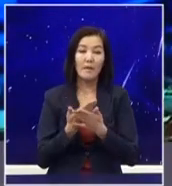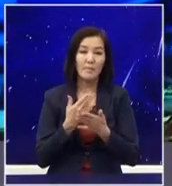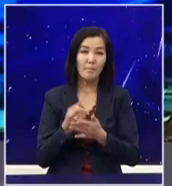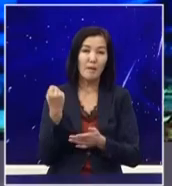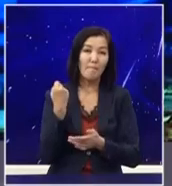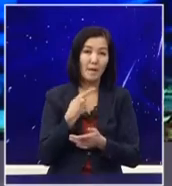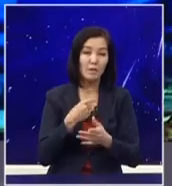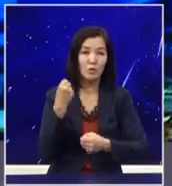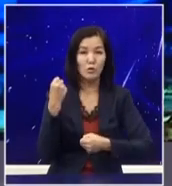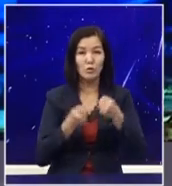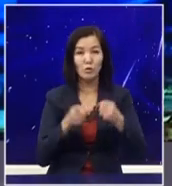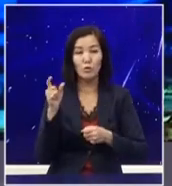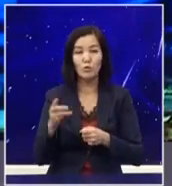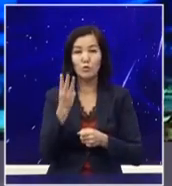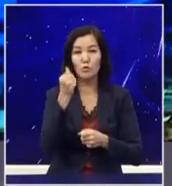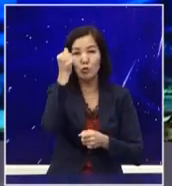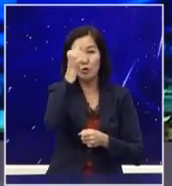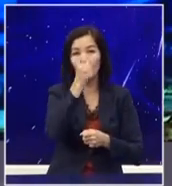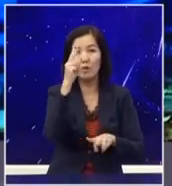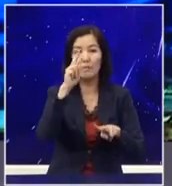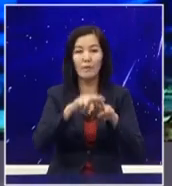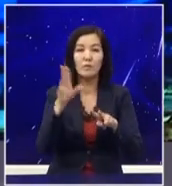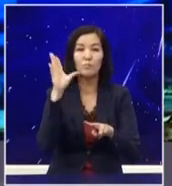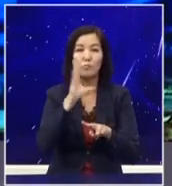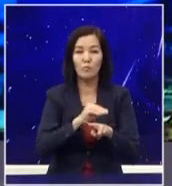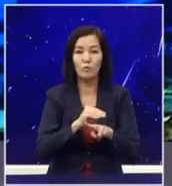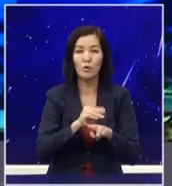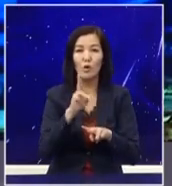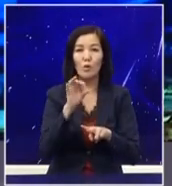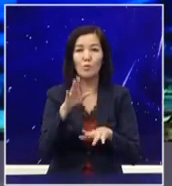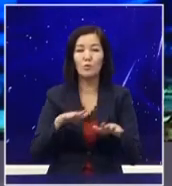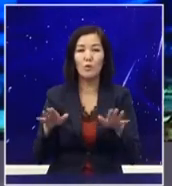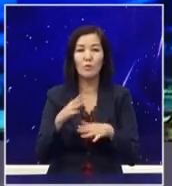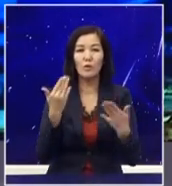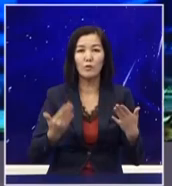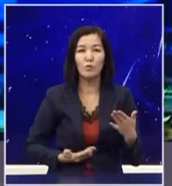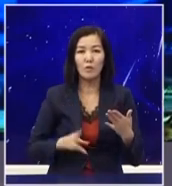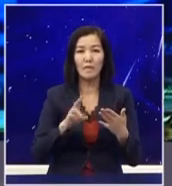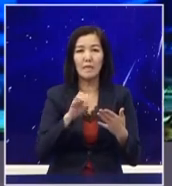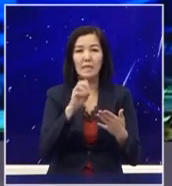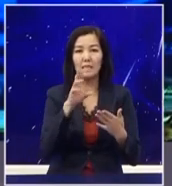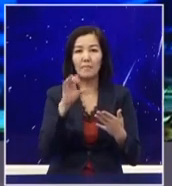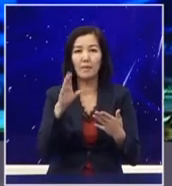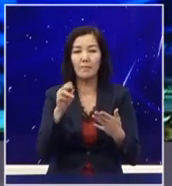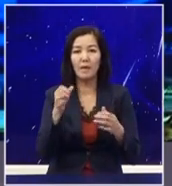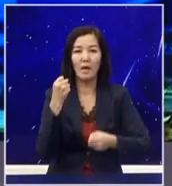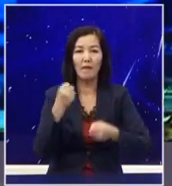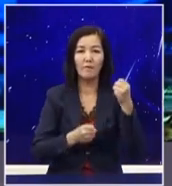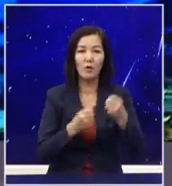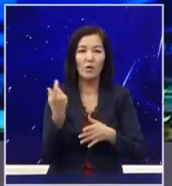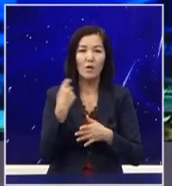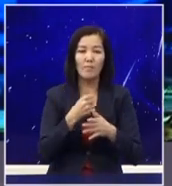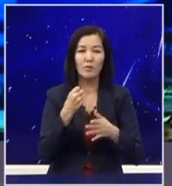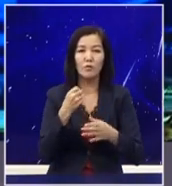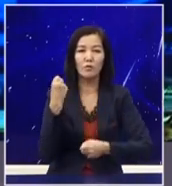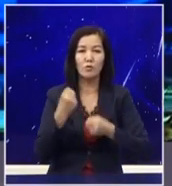Мас көлік жүргізушісі 3 жылға бас бостандығынан айырылуы мүмкін. Көксу ауданының тұрғыны Nissan Primera маркалы автокөлікті мас